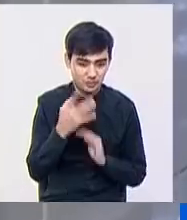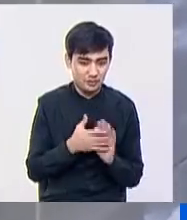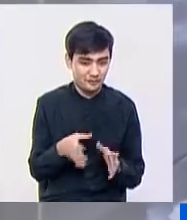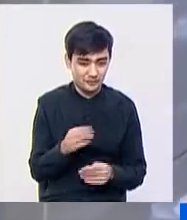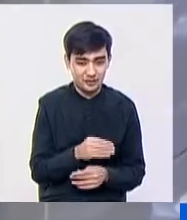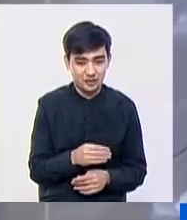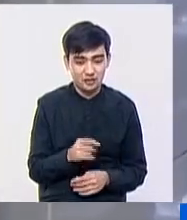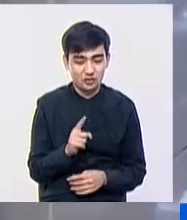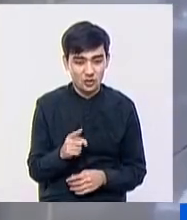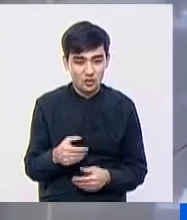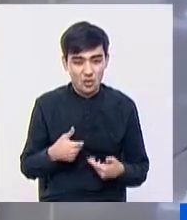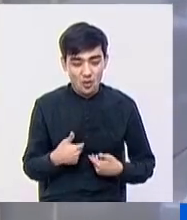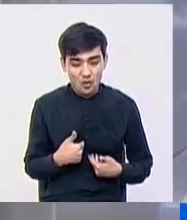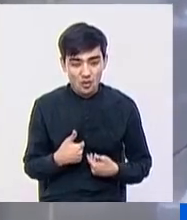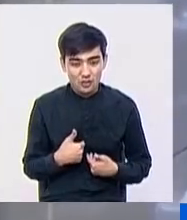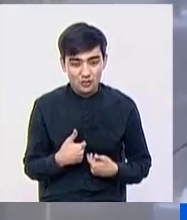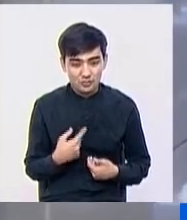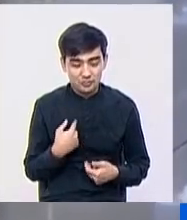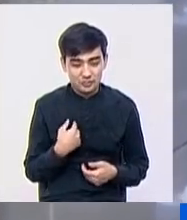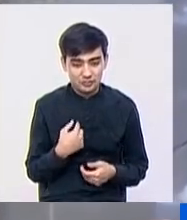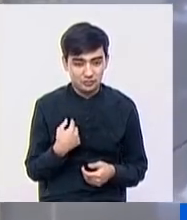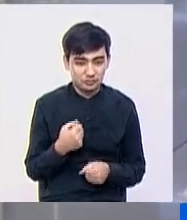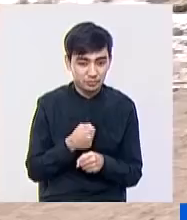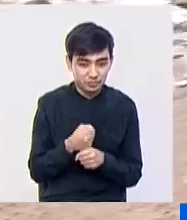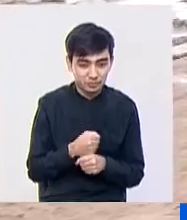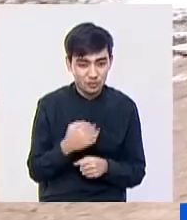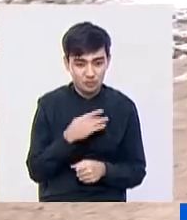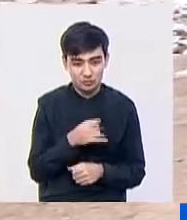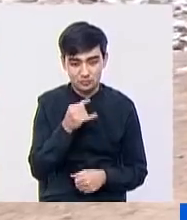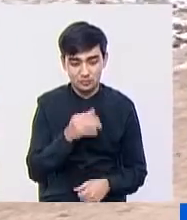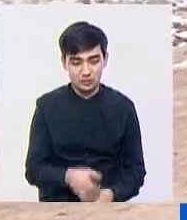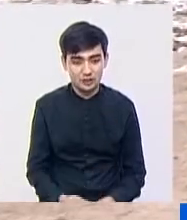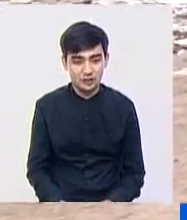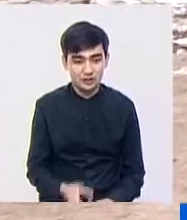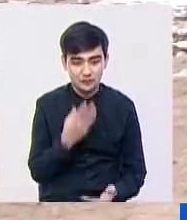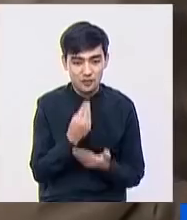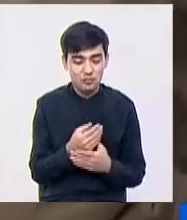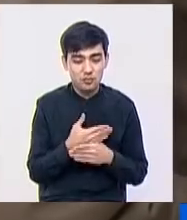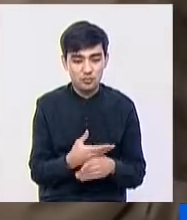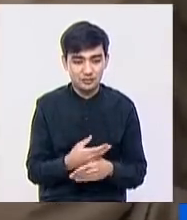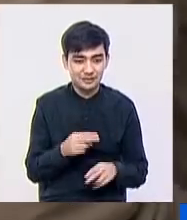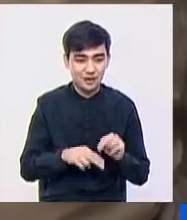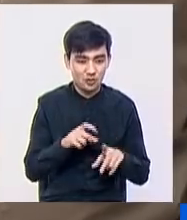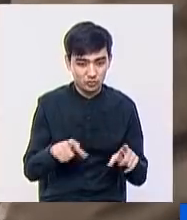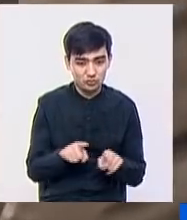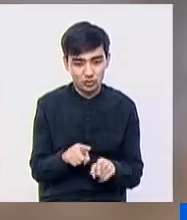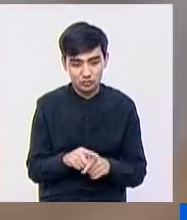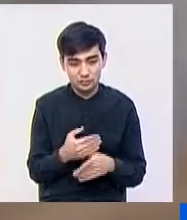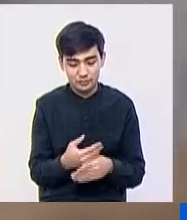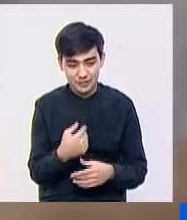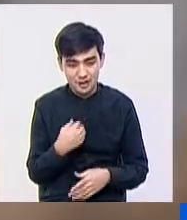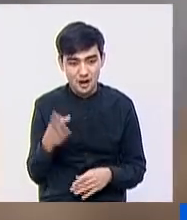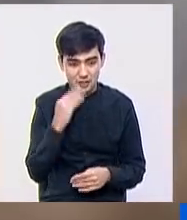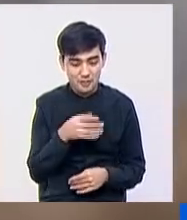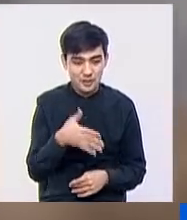что голодными мы много чего не сделаем. Свою помощь предложили и строители. Сейчас Союз строителей готов